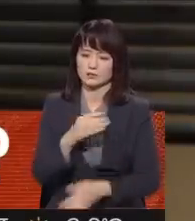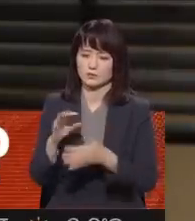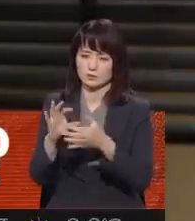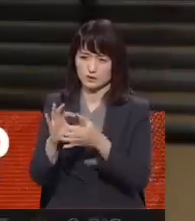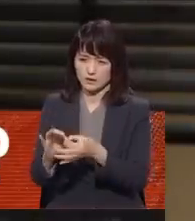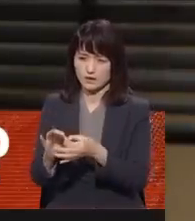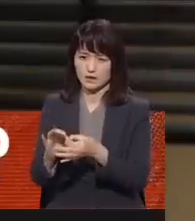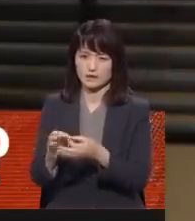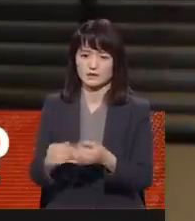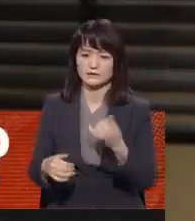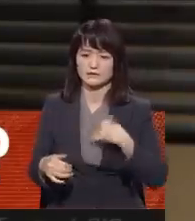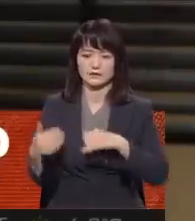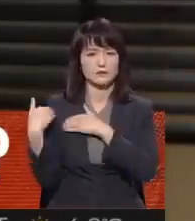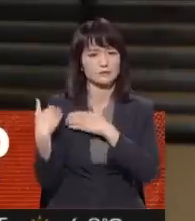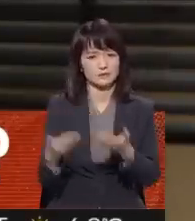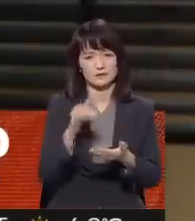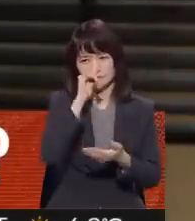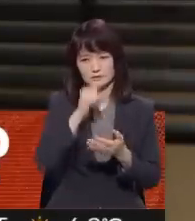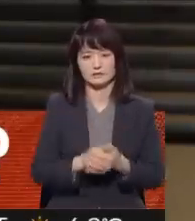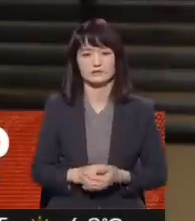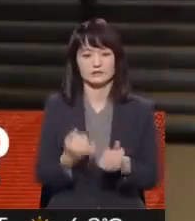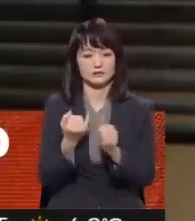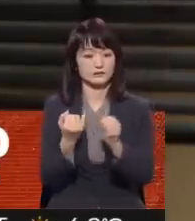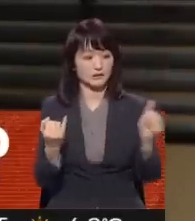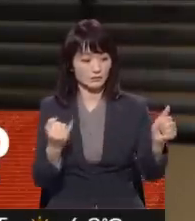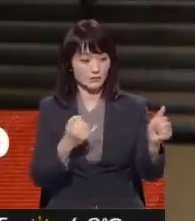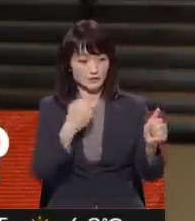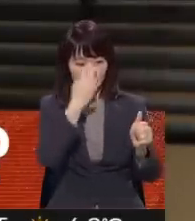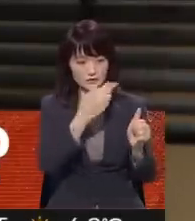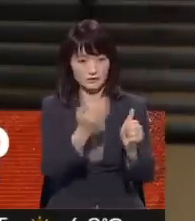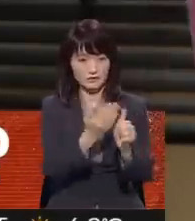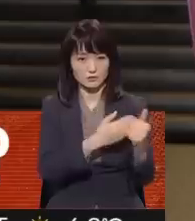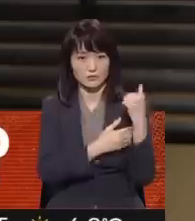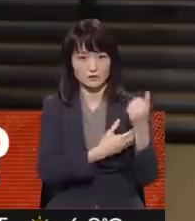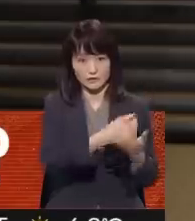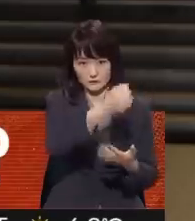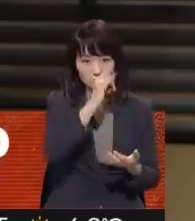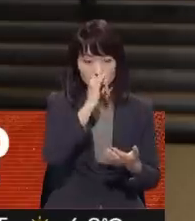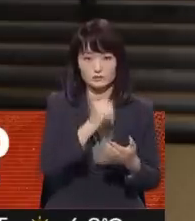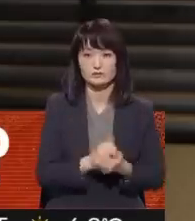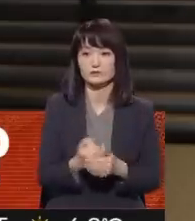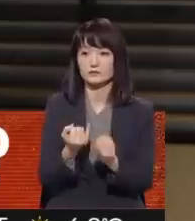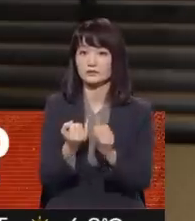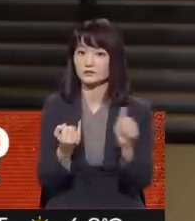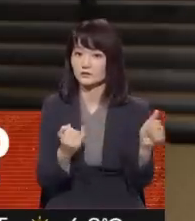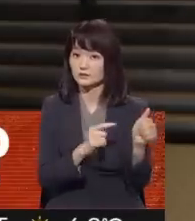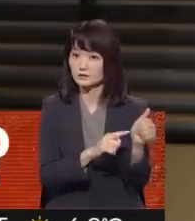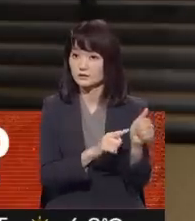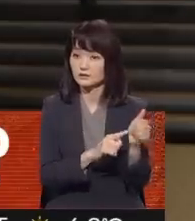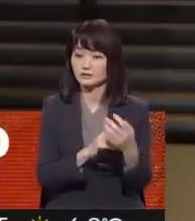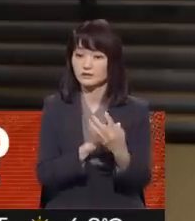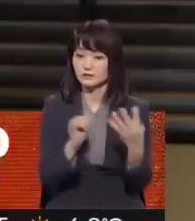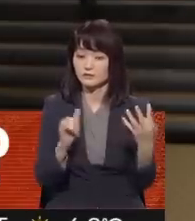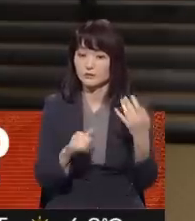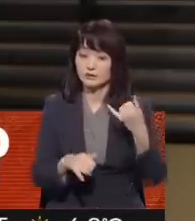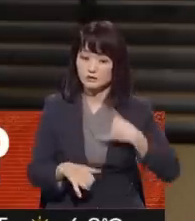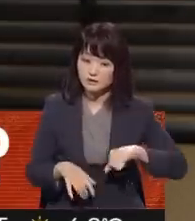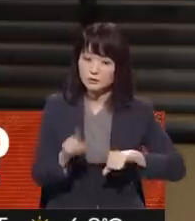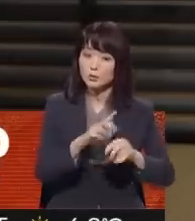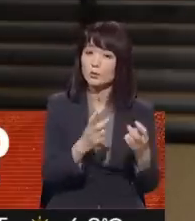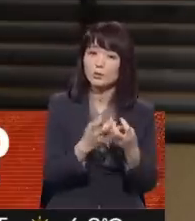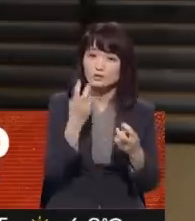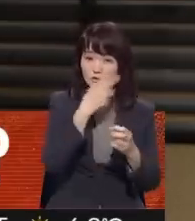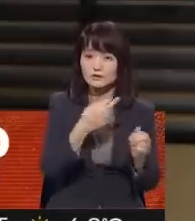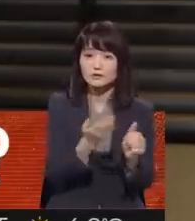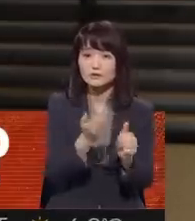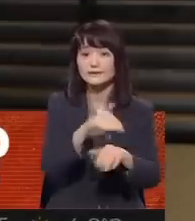때문에 양육권에 대해서이 남편이 가져올 가능성 전 충분히 있다고 보고요 다만 남 4명의 아이를 어떻게 키울 수